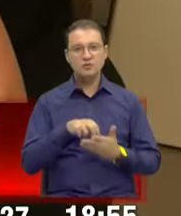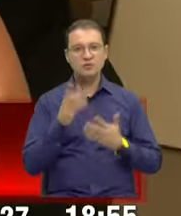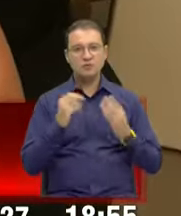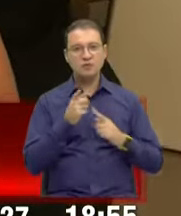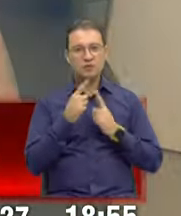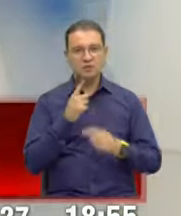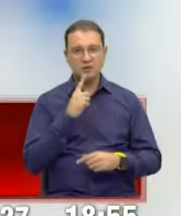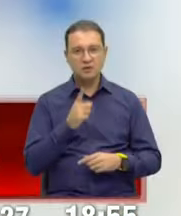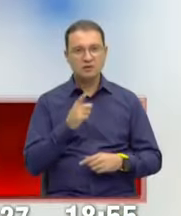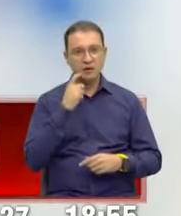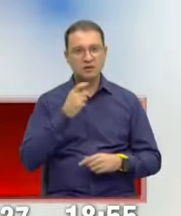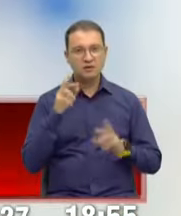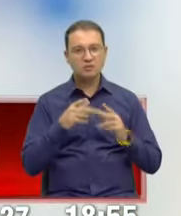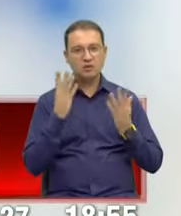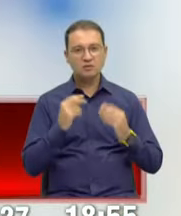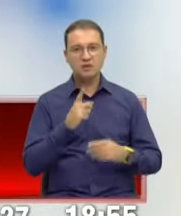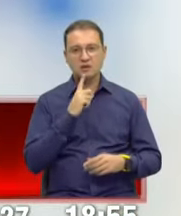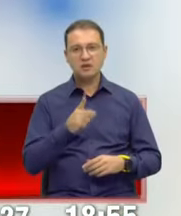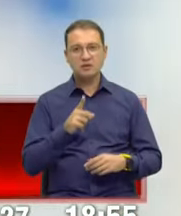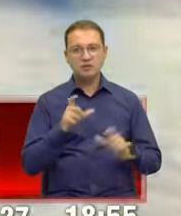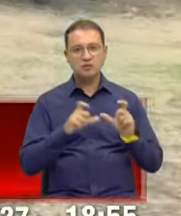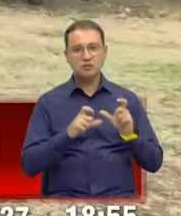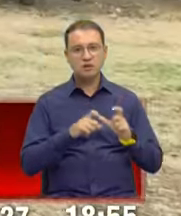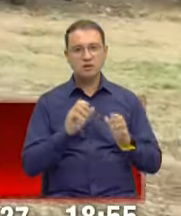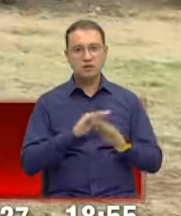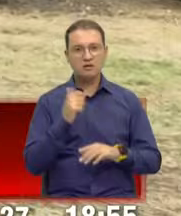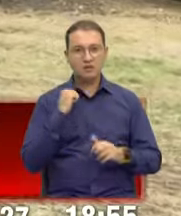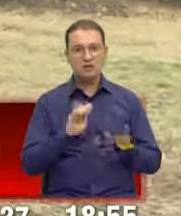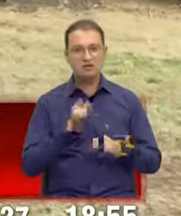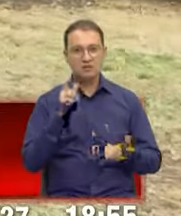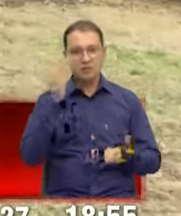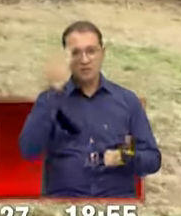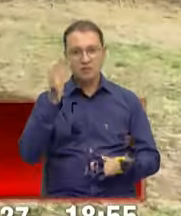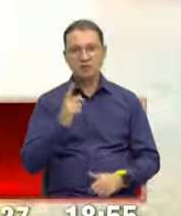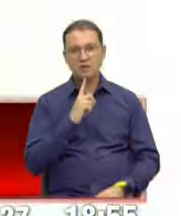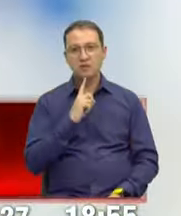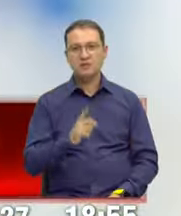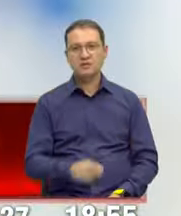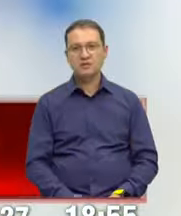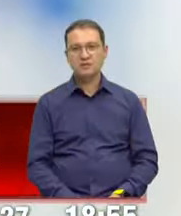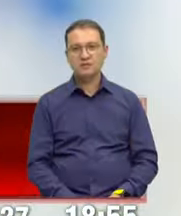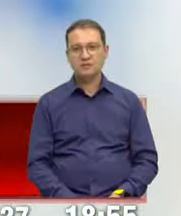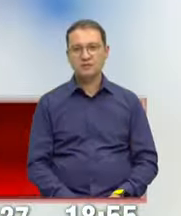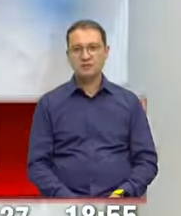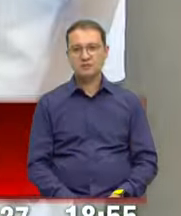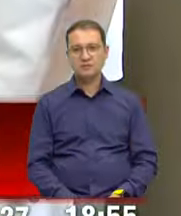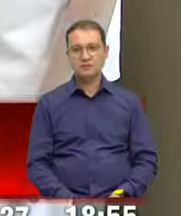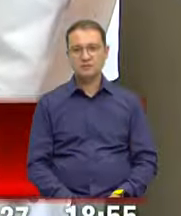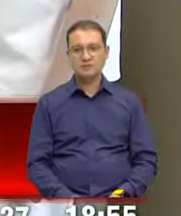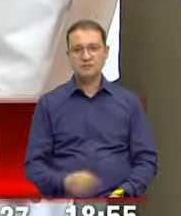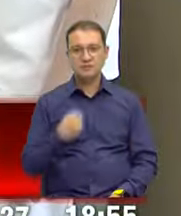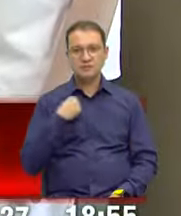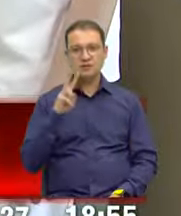yürüyemez, konuşamaz, eskisi gibi olamaz denilen Sude, hayata yeniden merhaba dedi. Benim